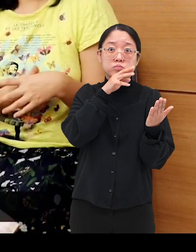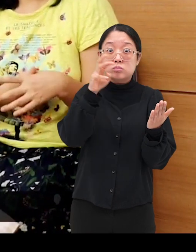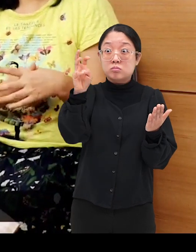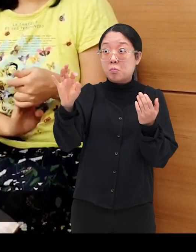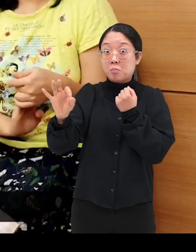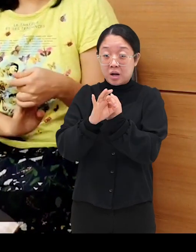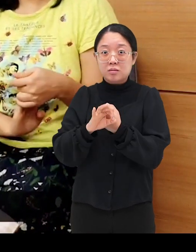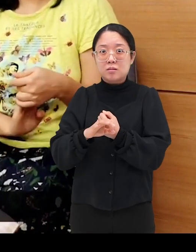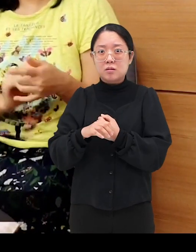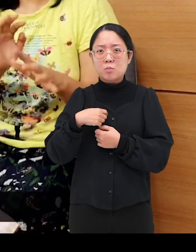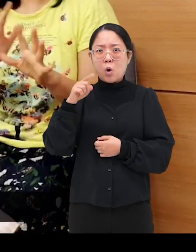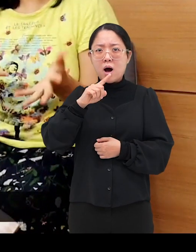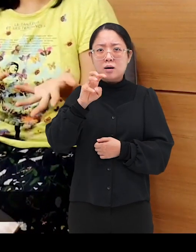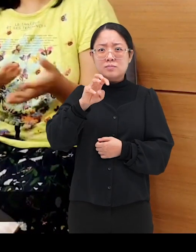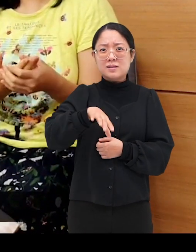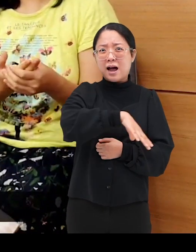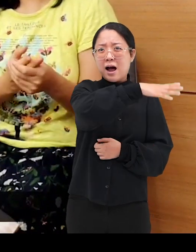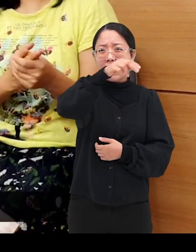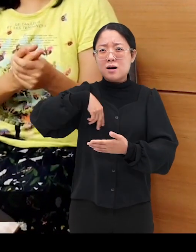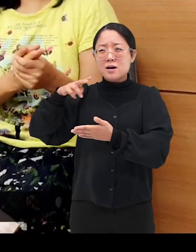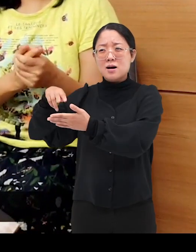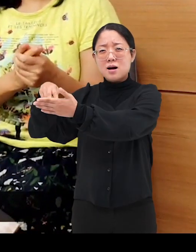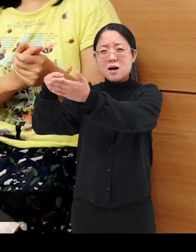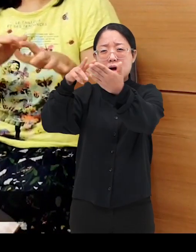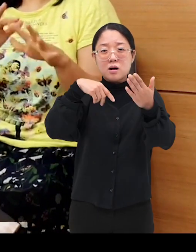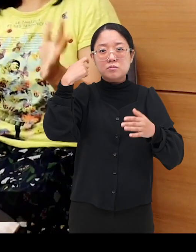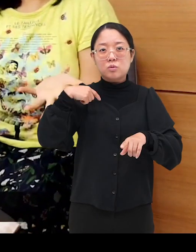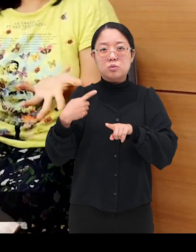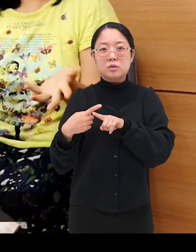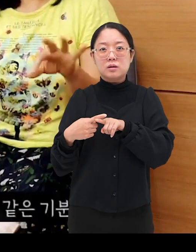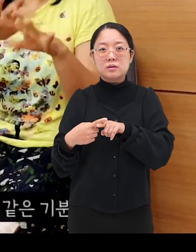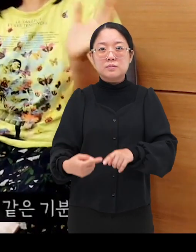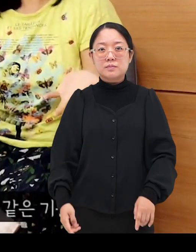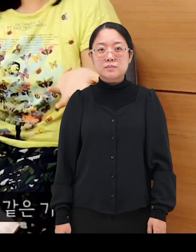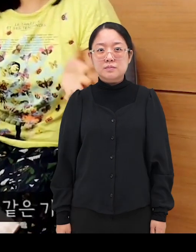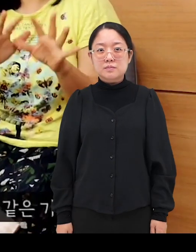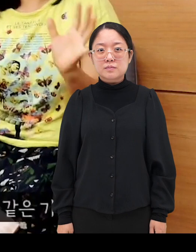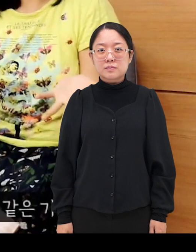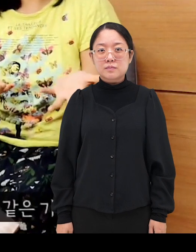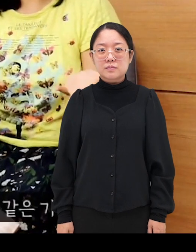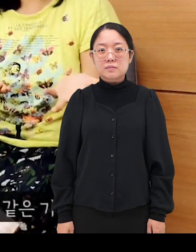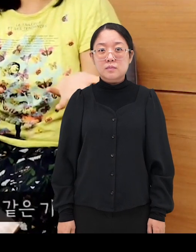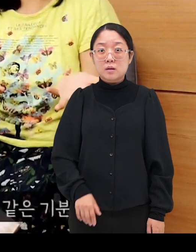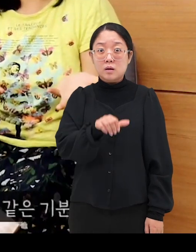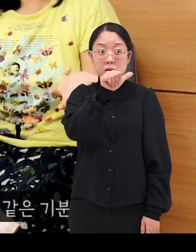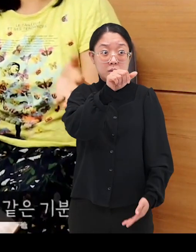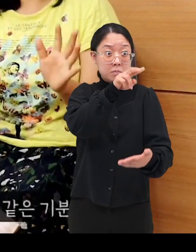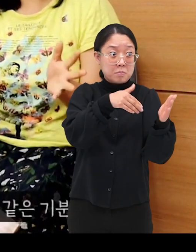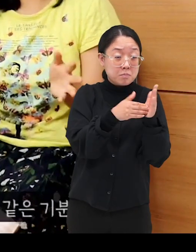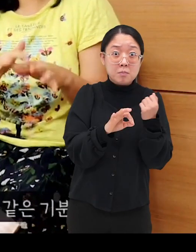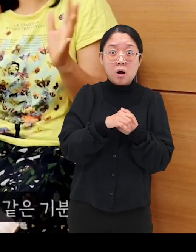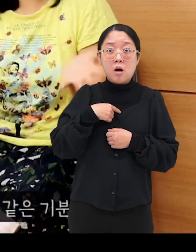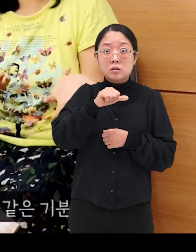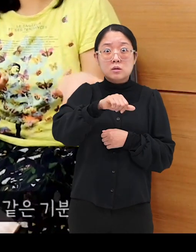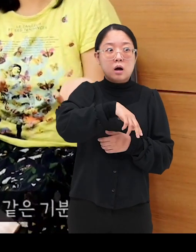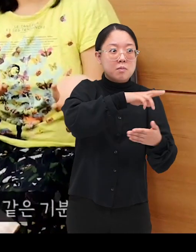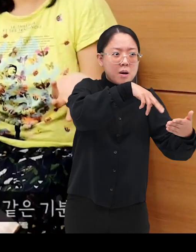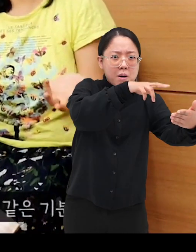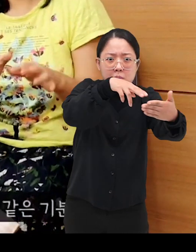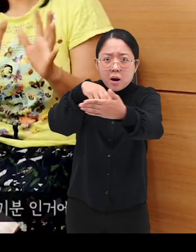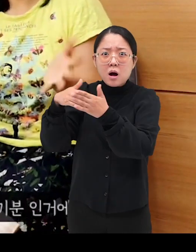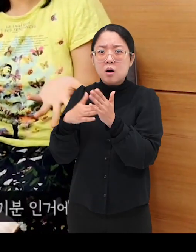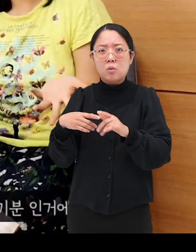수 있고 또 정말 이제 하나의 책을 읽는데 30번, 그러니까 30명이 하면 30명 읽는 것 같은 기분?